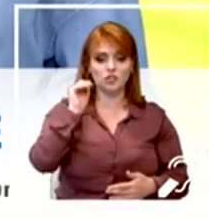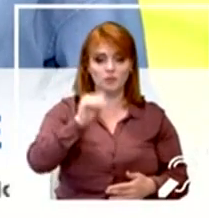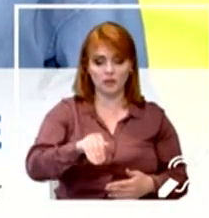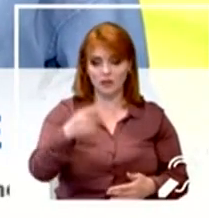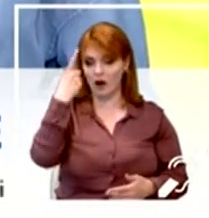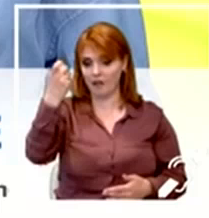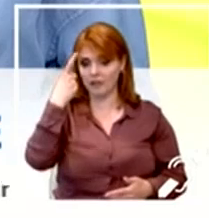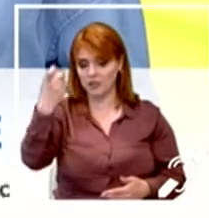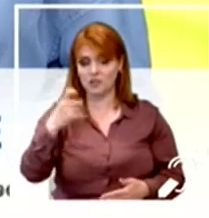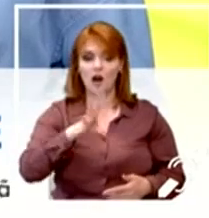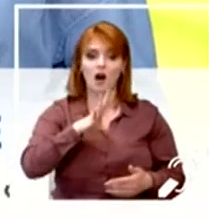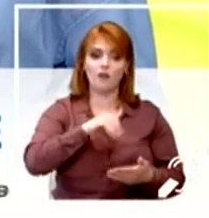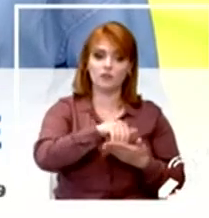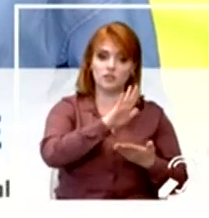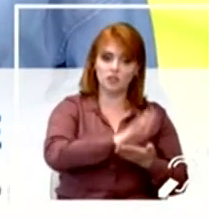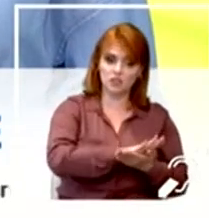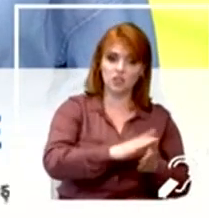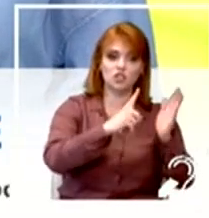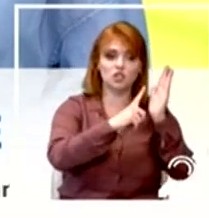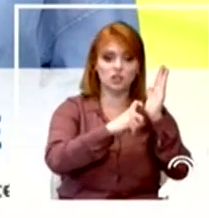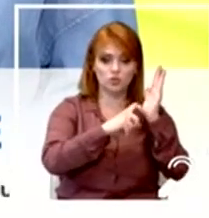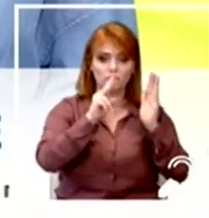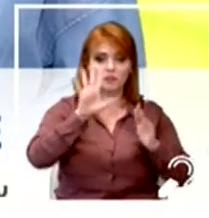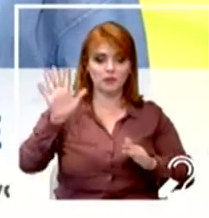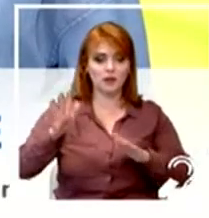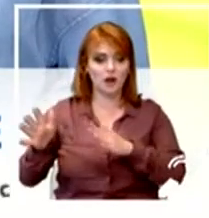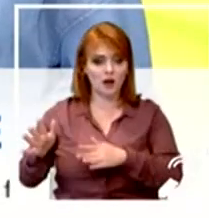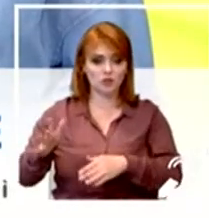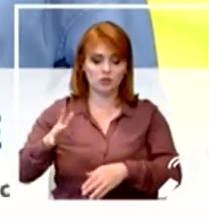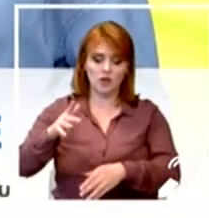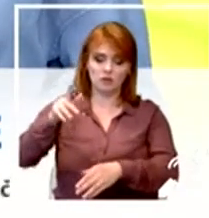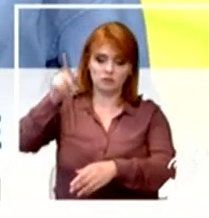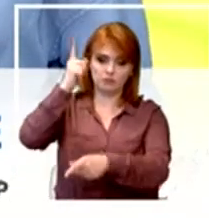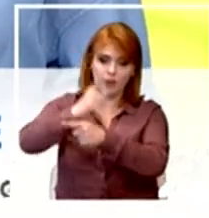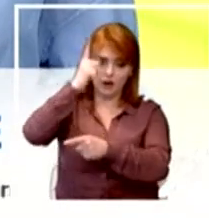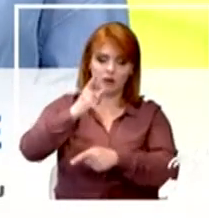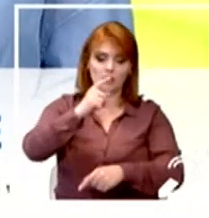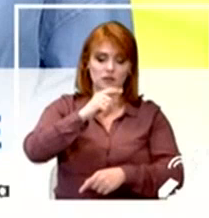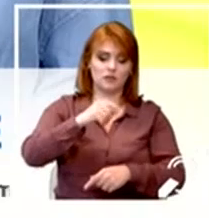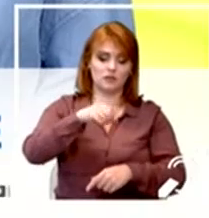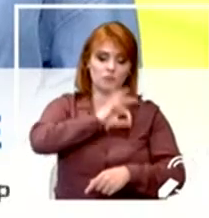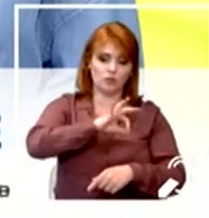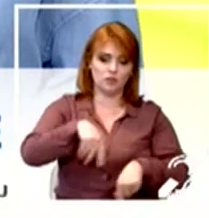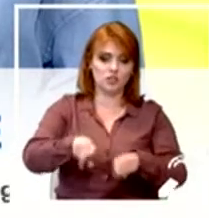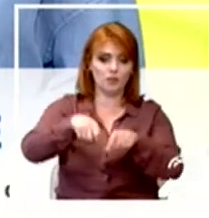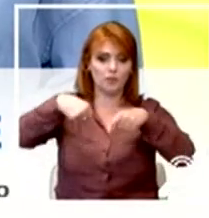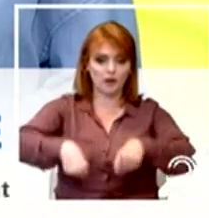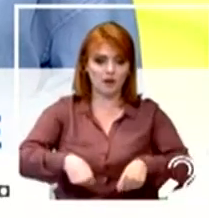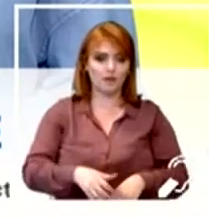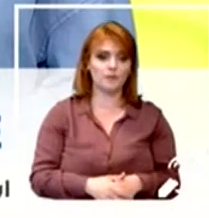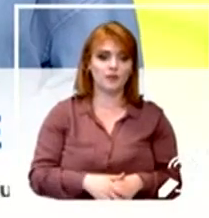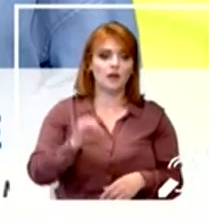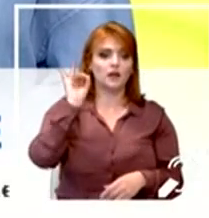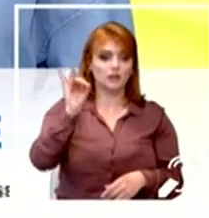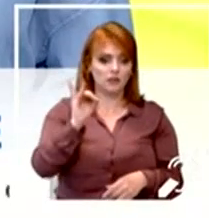Au fost înregistrate și peste 600 de cazuri de privare de anumite drepturi și puțin peste 300 de cazuri în care a